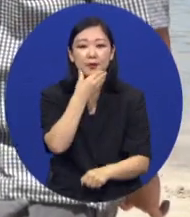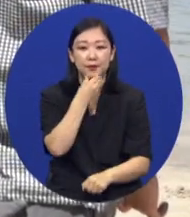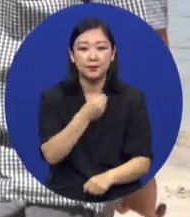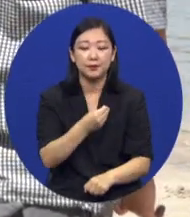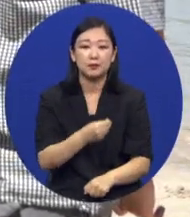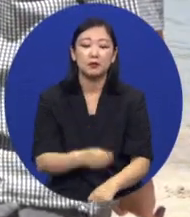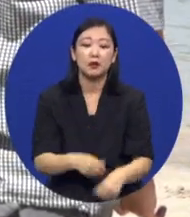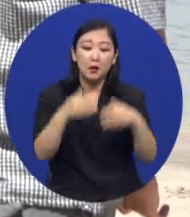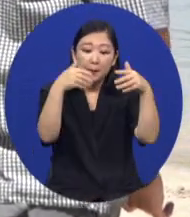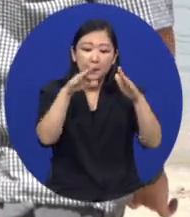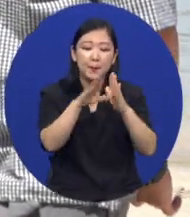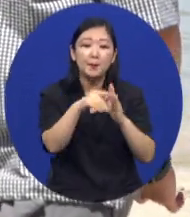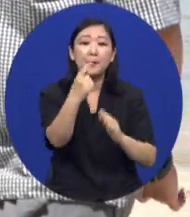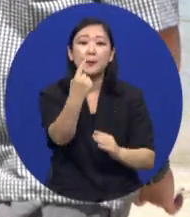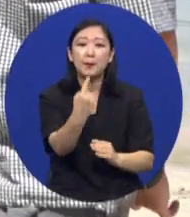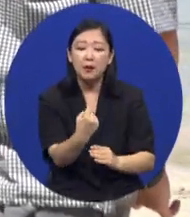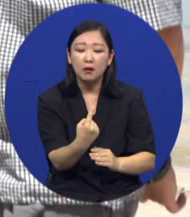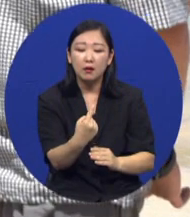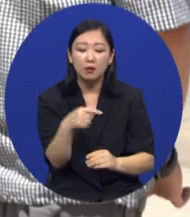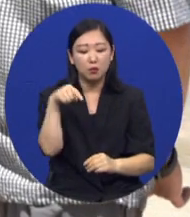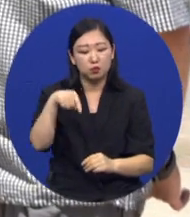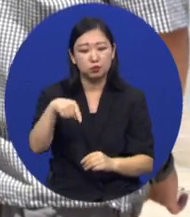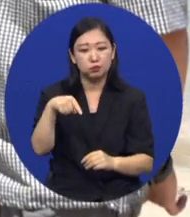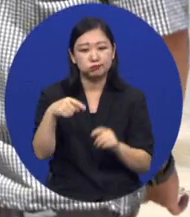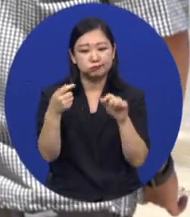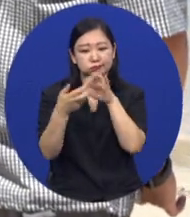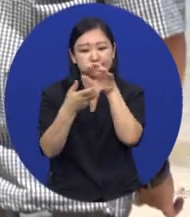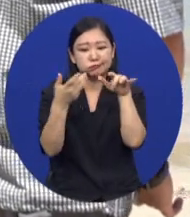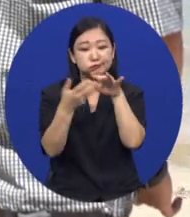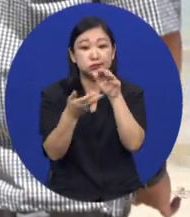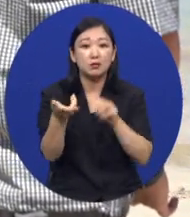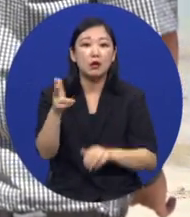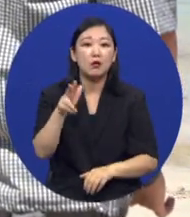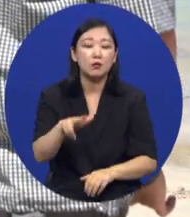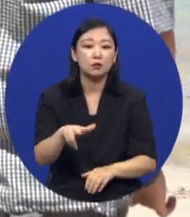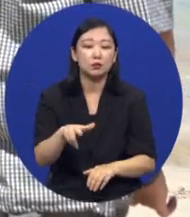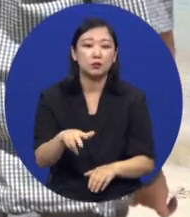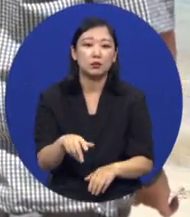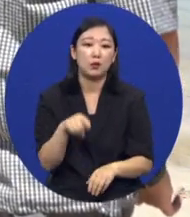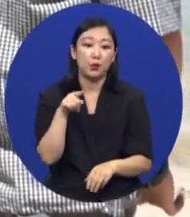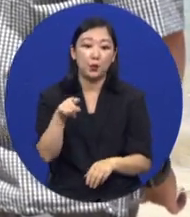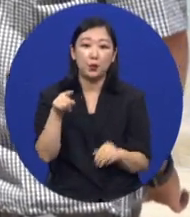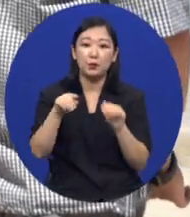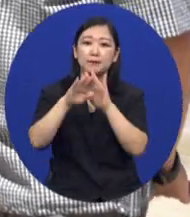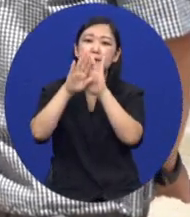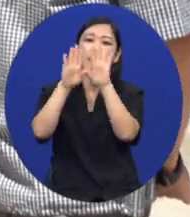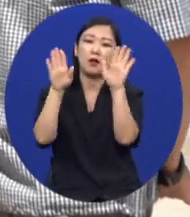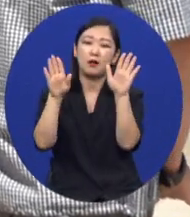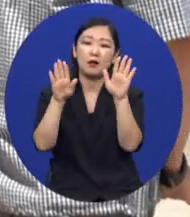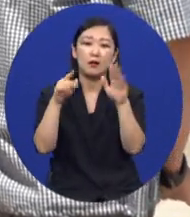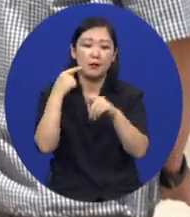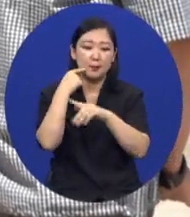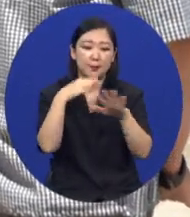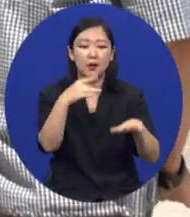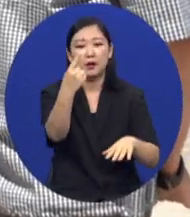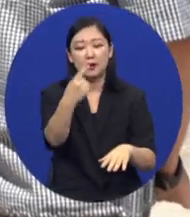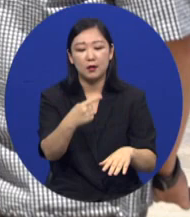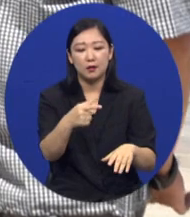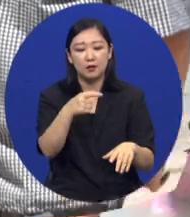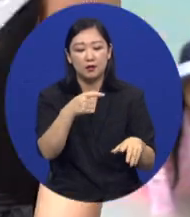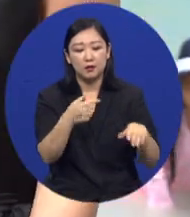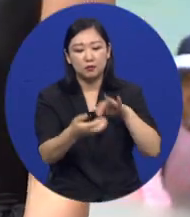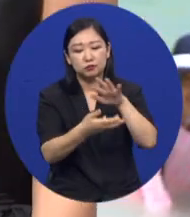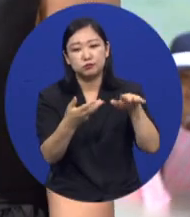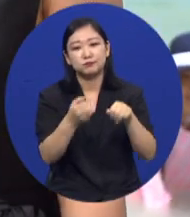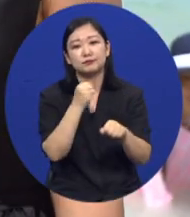비 오는 때 와가지고 여기도 이제 흐린 날씨인 줄 알았는데 이렇게 바다 오니까 물놀이도 할 수